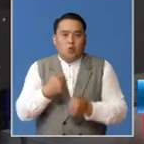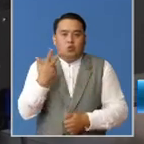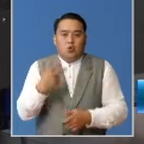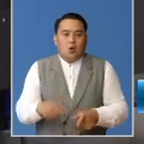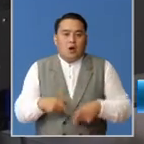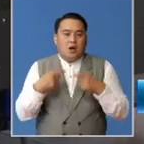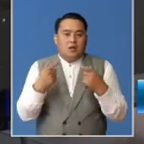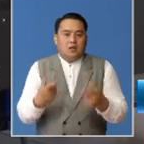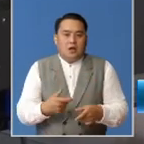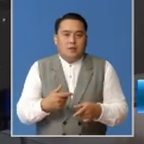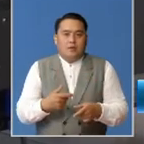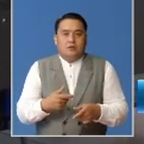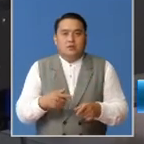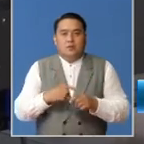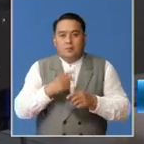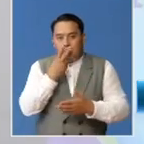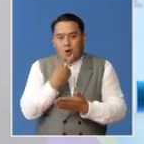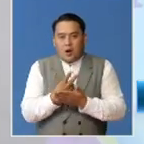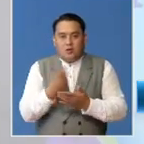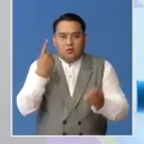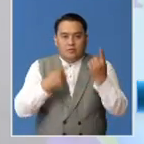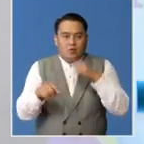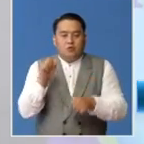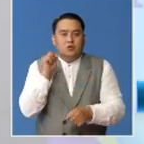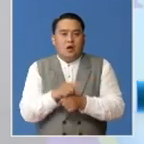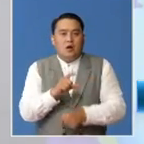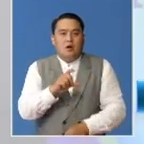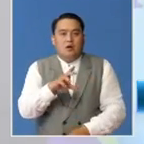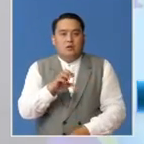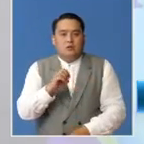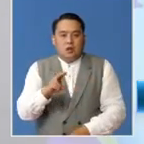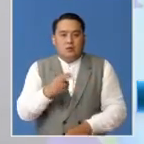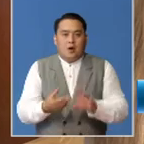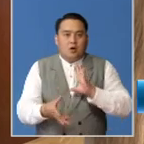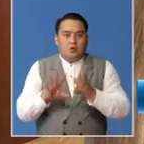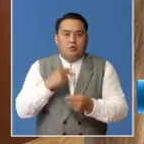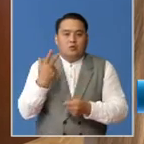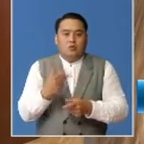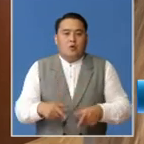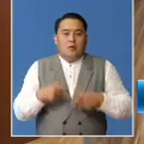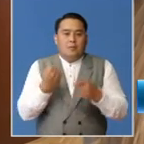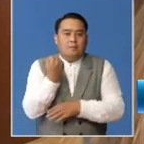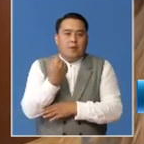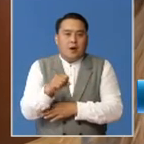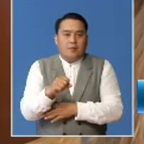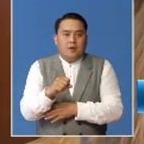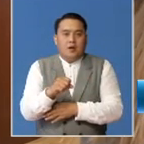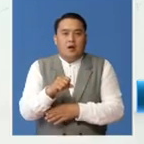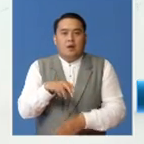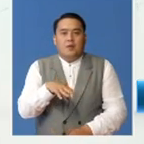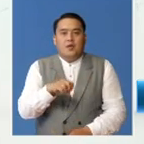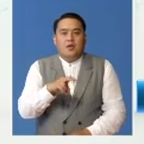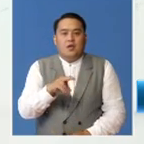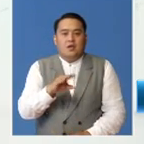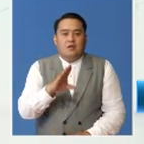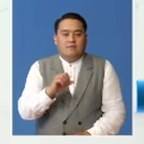трех этапов – устная самопрезентация, творческое задание и эссе. По итогам всех туров пальма первенства досталась